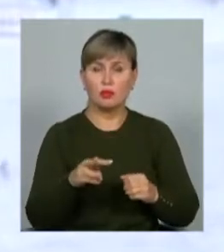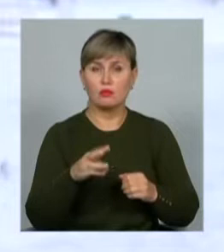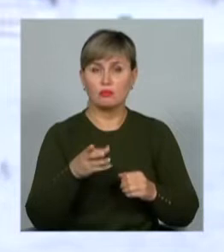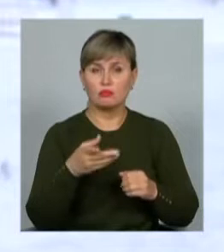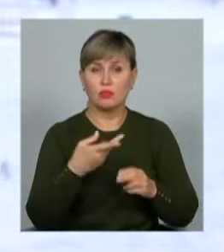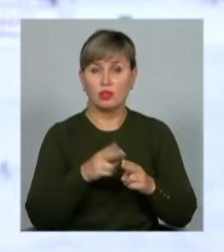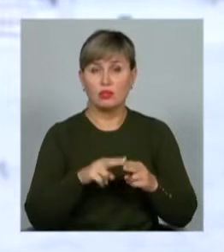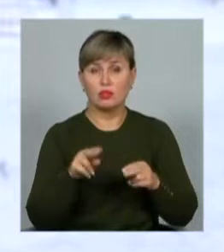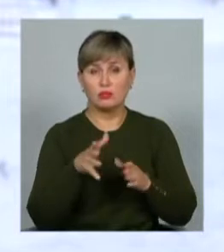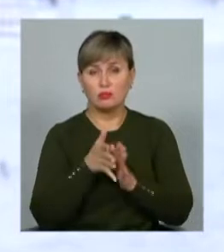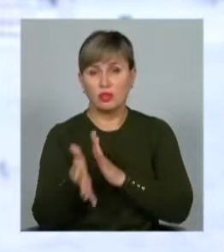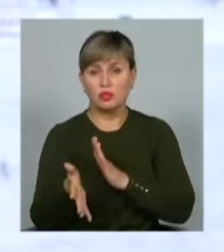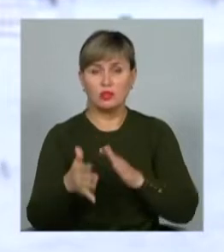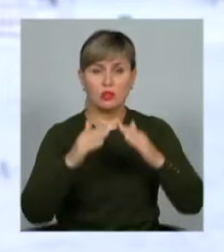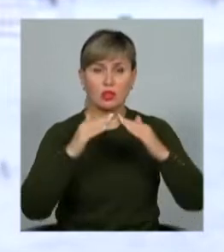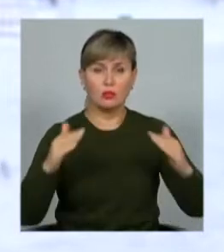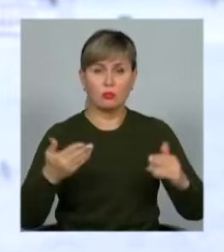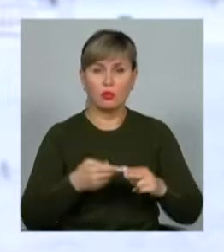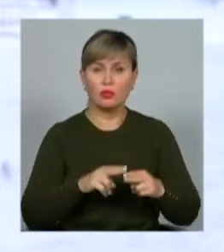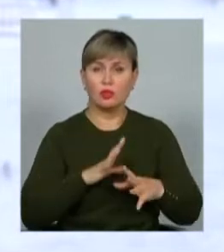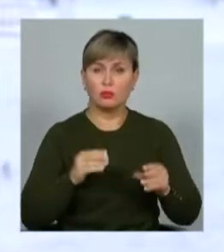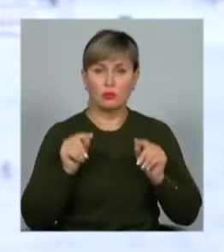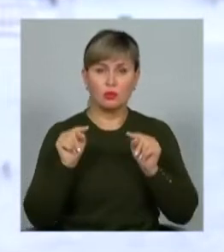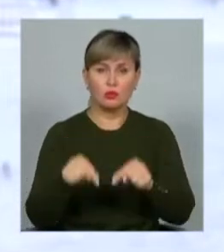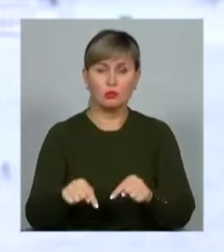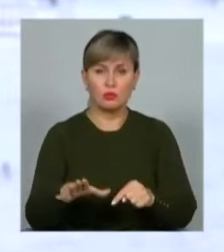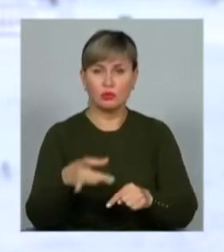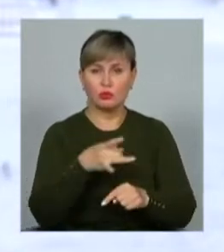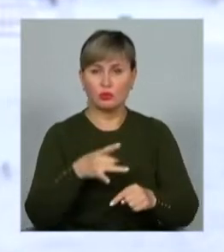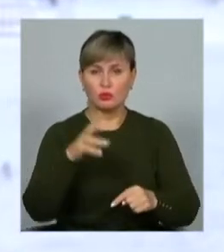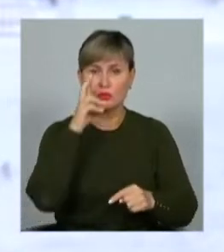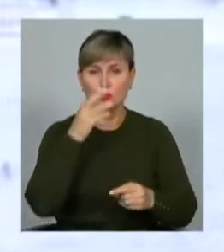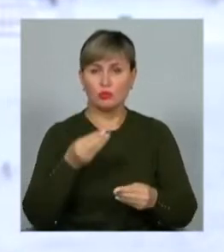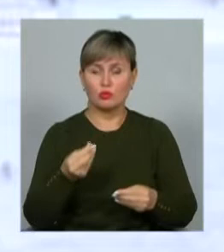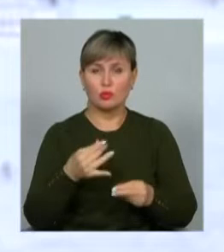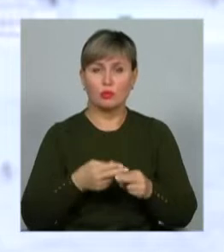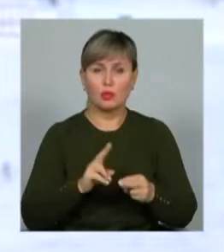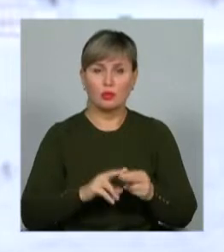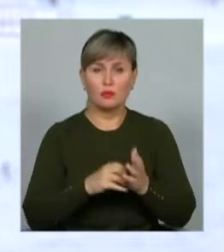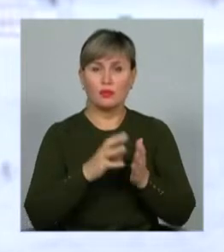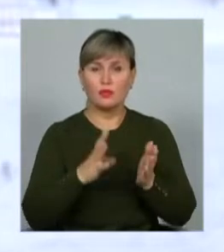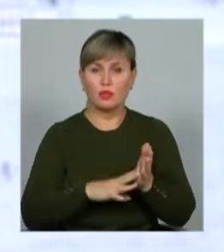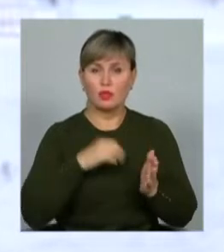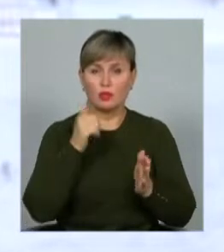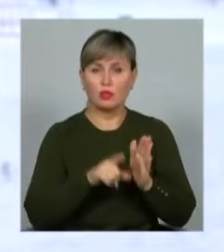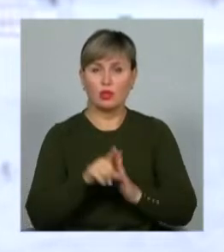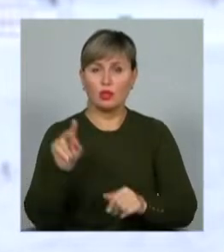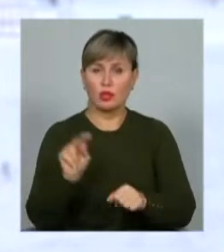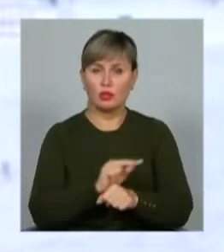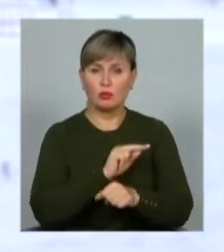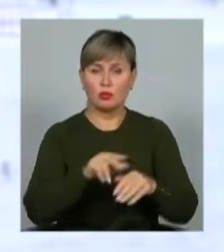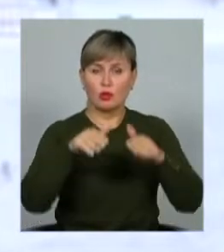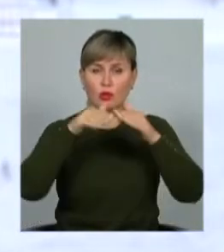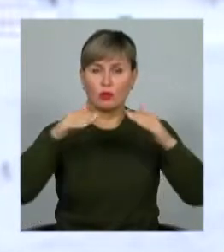ремонт кровли, потому что не было поступления денег на ремонт дома из республиканского бюджета. Поэтому в 2019 году был начат ремонт кровли.